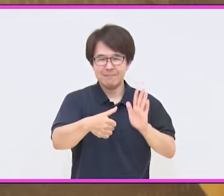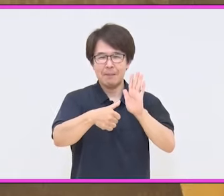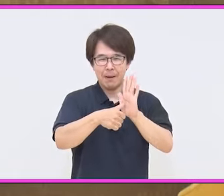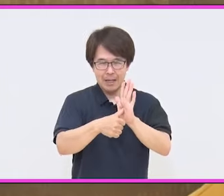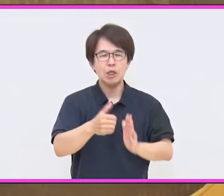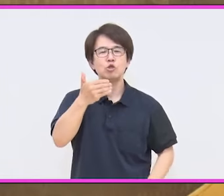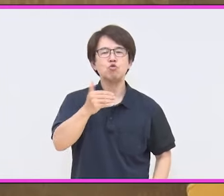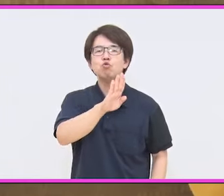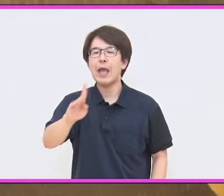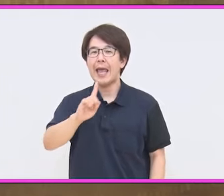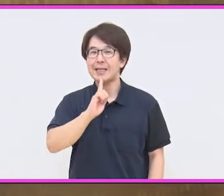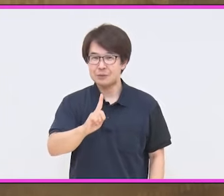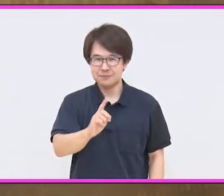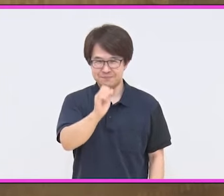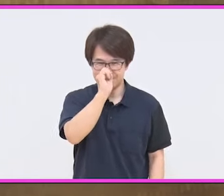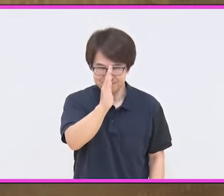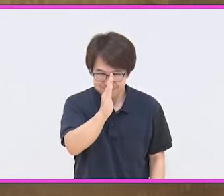よろしくお願いいたします。